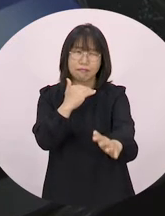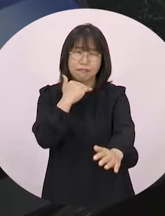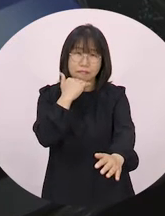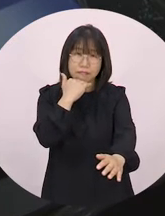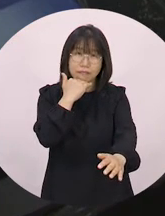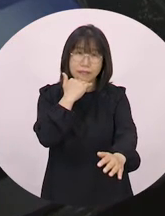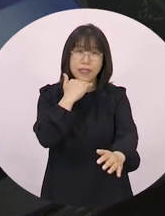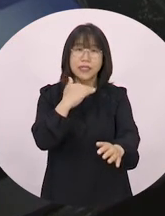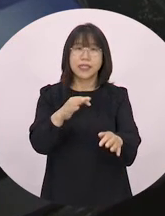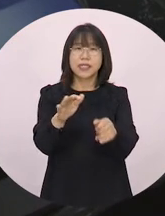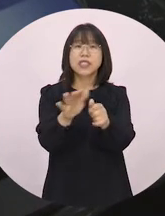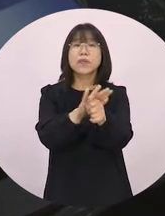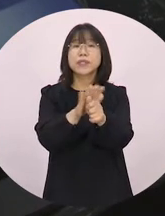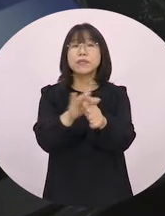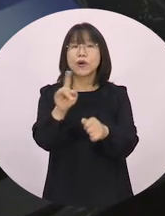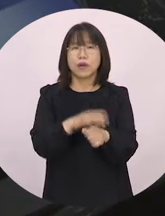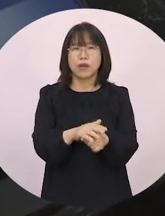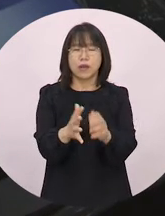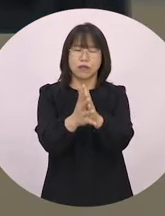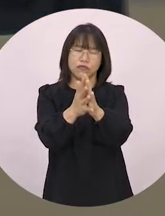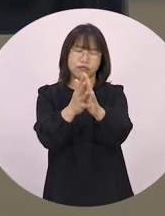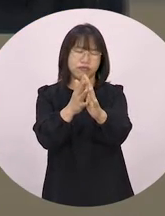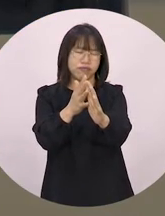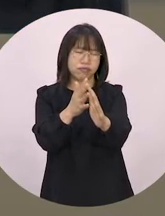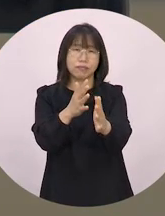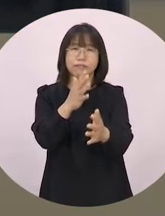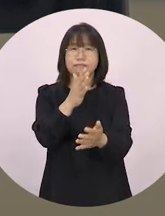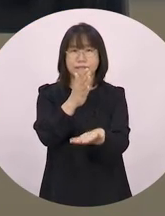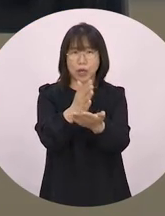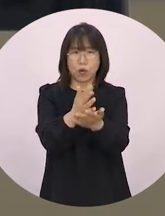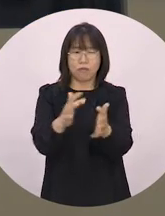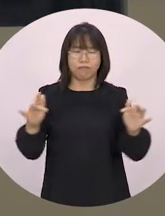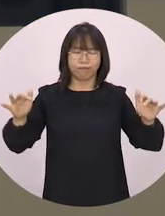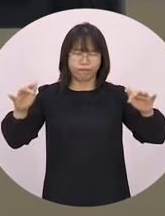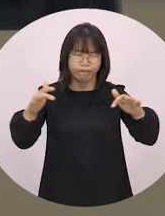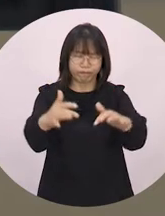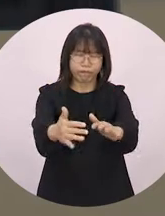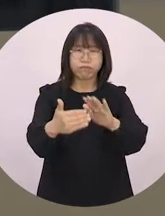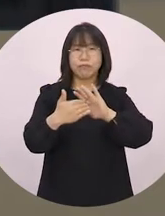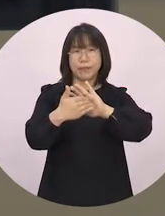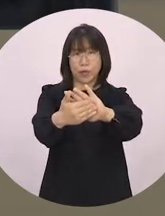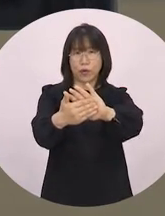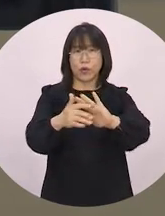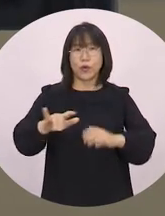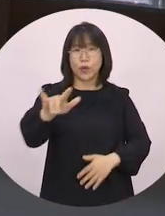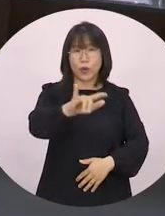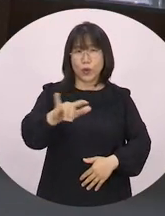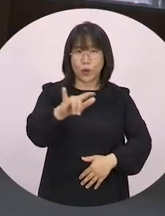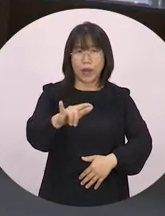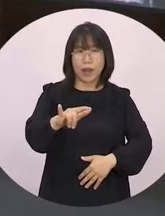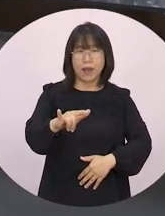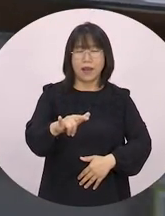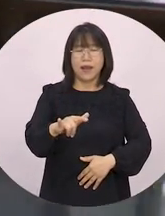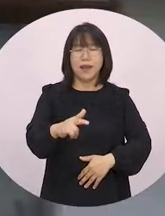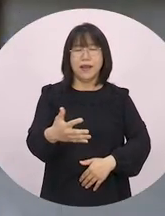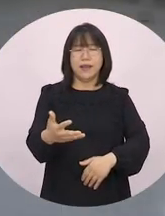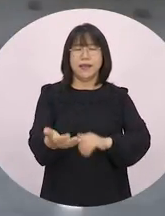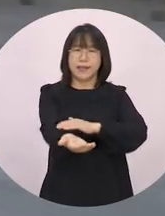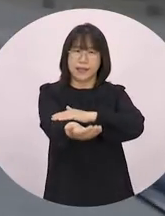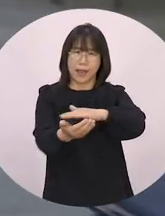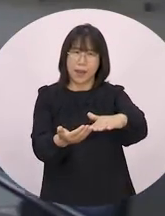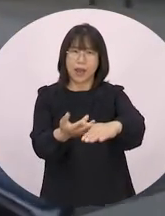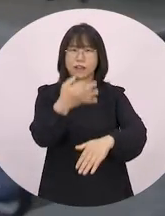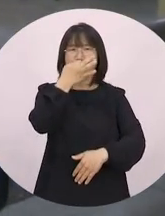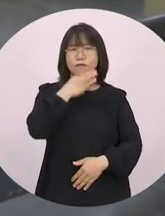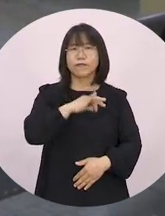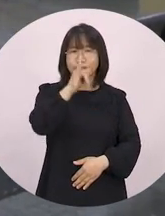단축, 민원 분산뿐 아니라 장시간 많은 민원인이 한 곳에 모여 대기하는 상황을 막아 코로나19 감염 예방에도